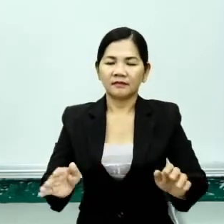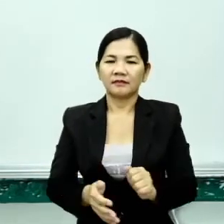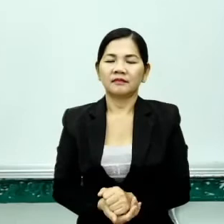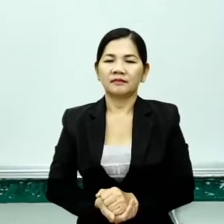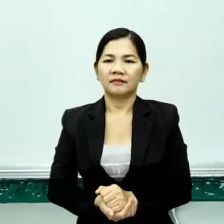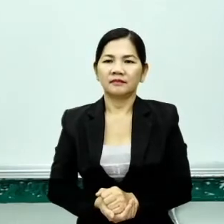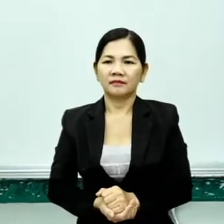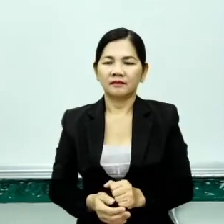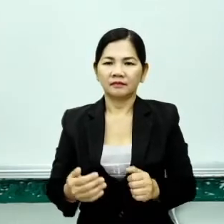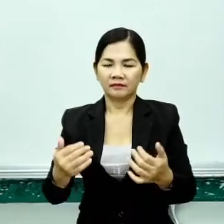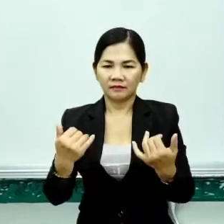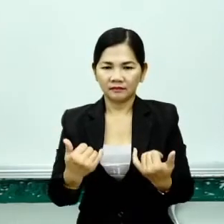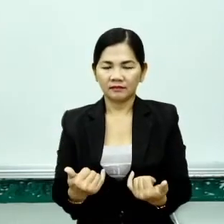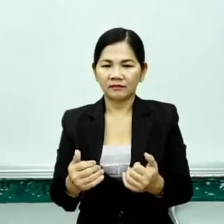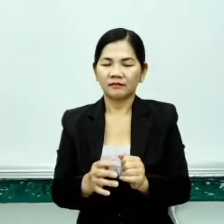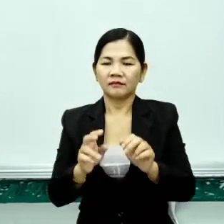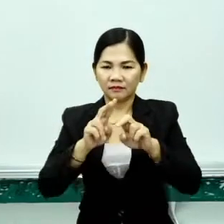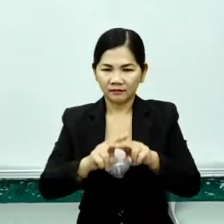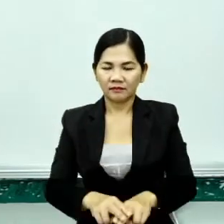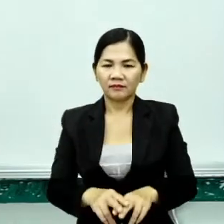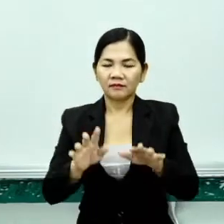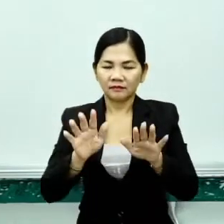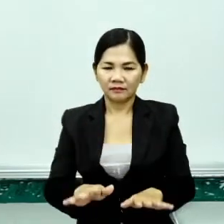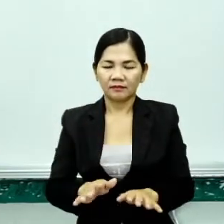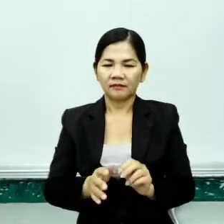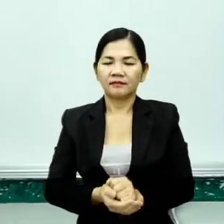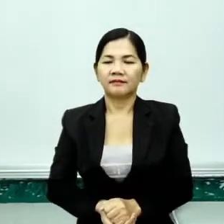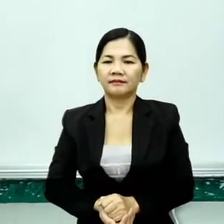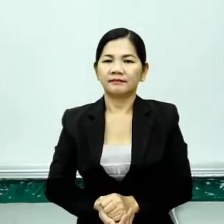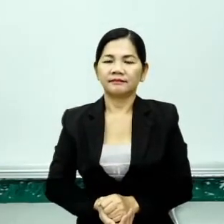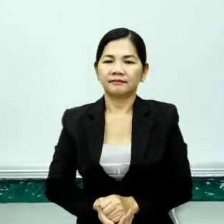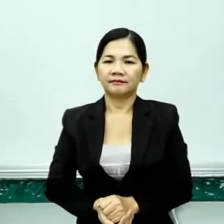nía chàng chẳng con cha ông cô cho nà con